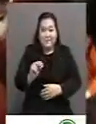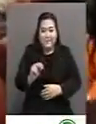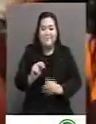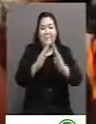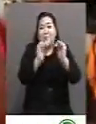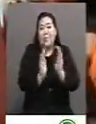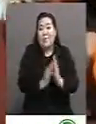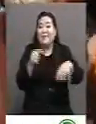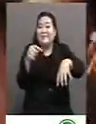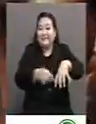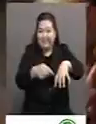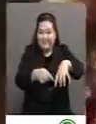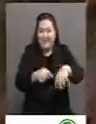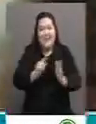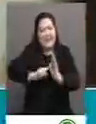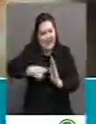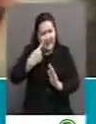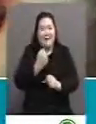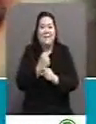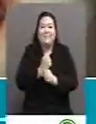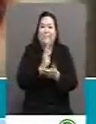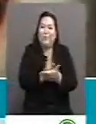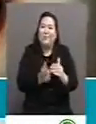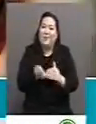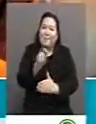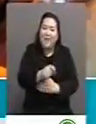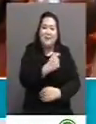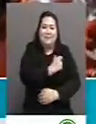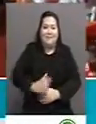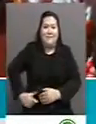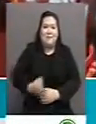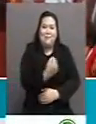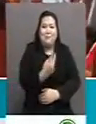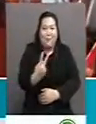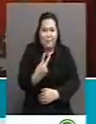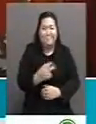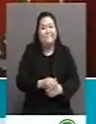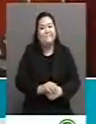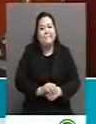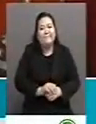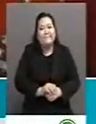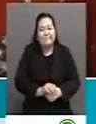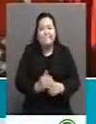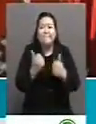คร้ก็ถือเป็นครั้งแรกที่มีการตักบาตรเป็งปุ๊ดแบบ2แผ่นดินค่ะ พูดแล้วอยากจะไปร่วมงานด้วยแต่คงไม่ทันนะคะเพราะว่าตักบาตรเที่ยงคืนกันแล้ว